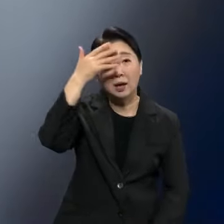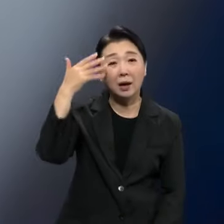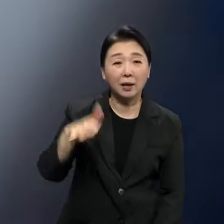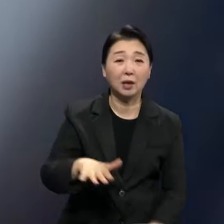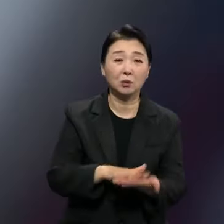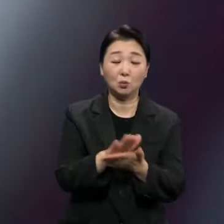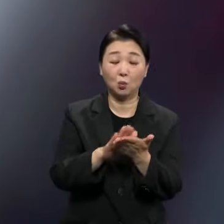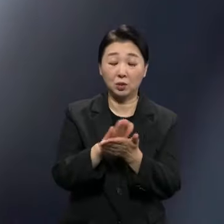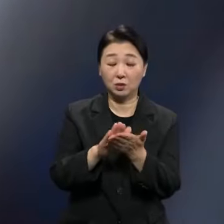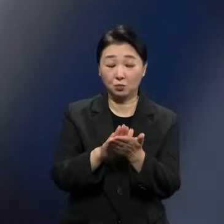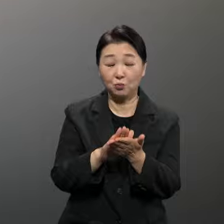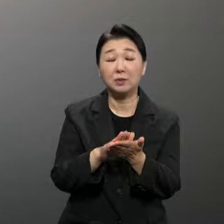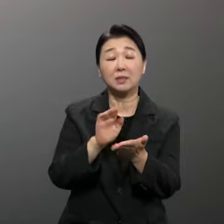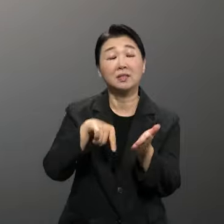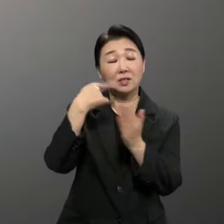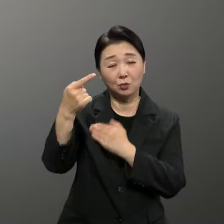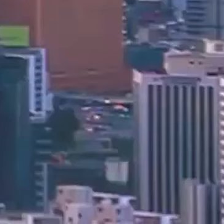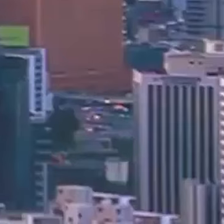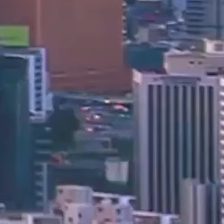놀이기구는 정상적으로 운행했습니다.